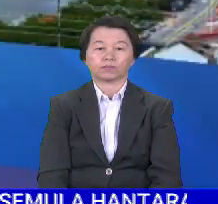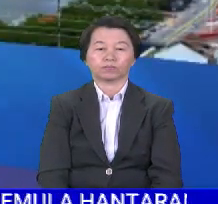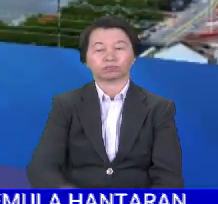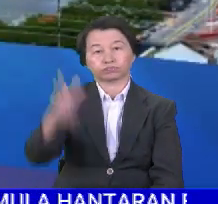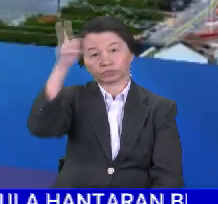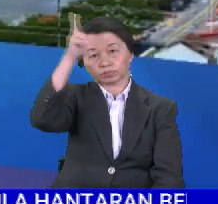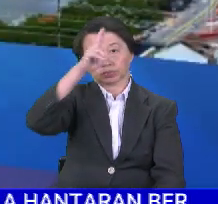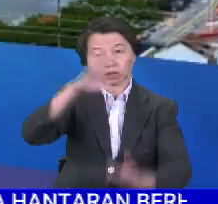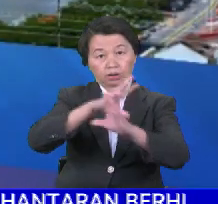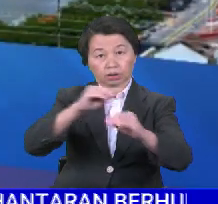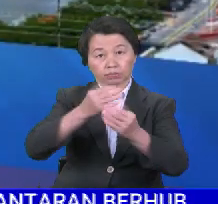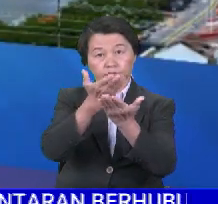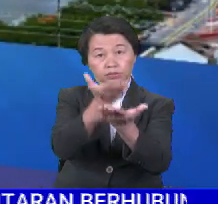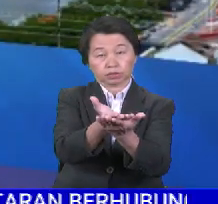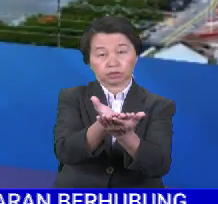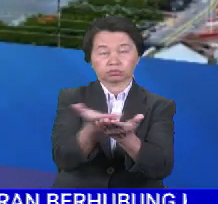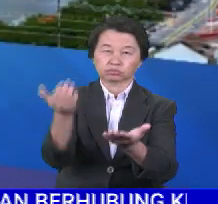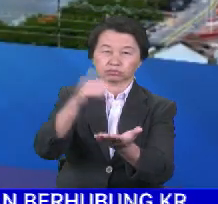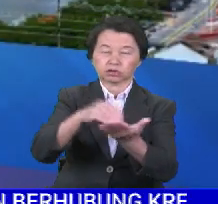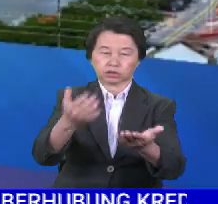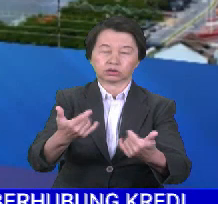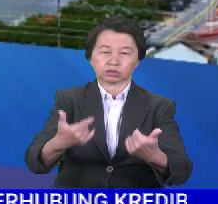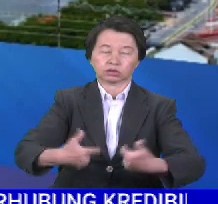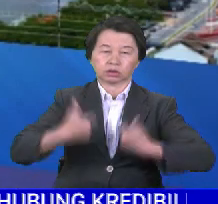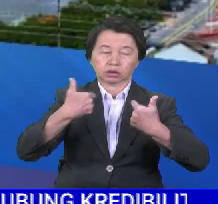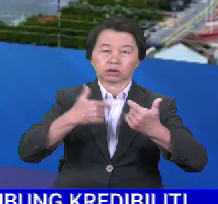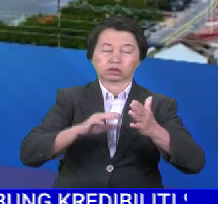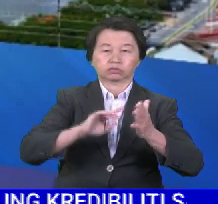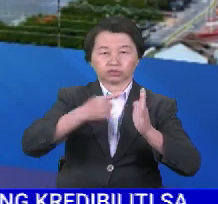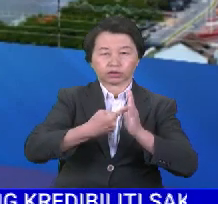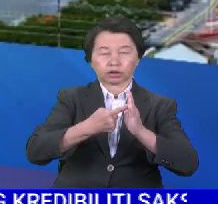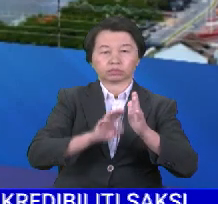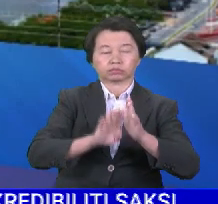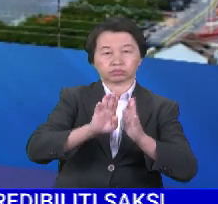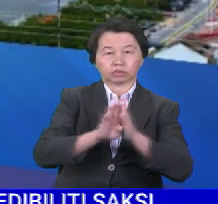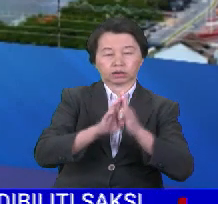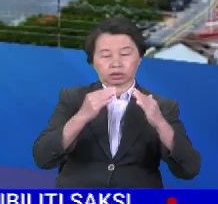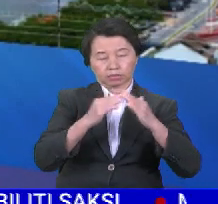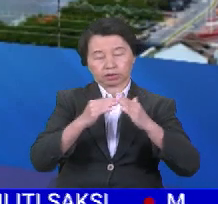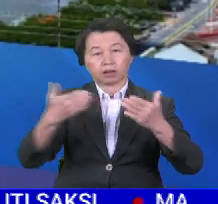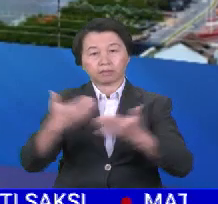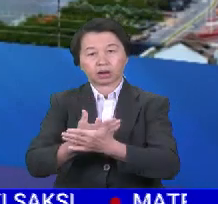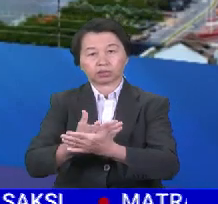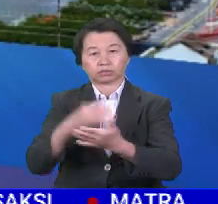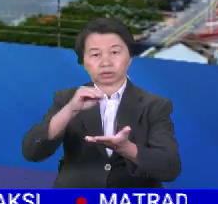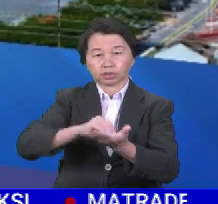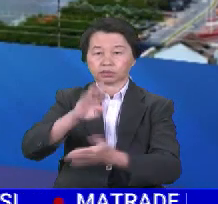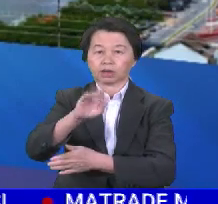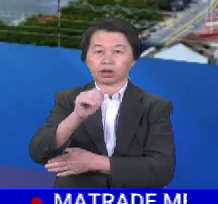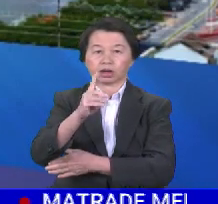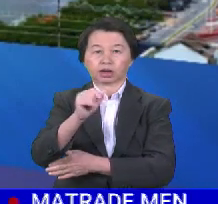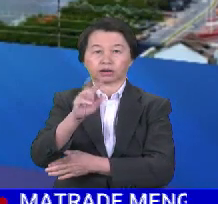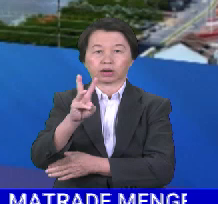Kerajaan Sarawak bercadang menghidupkan semula projek pembangunan Bandar Baharu Bayor di Padawan. Timbalan Menteri